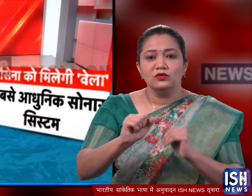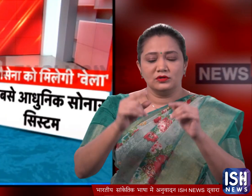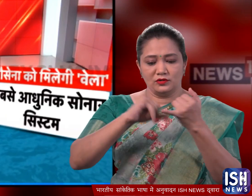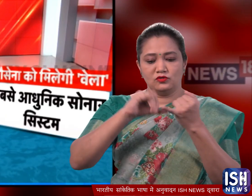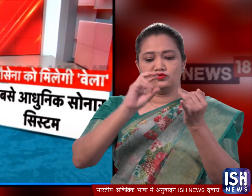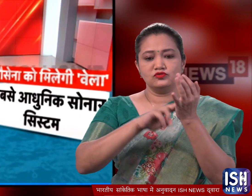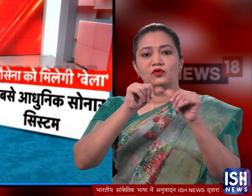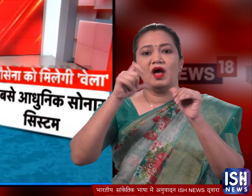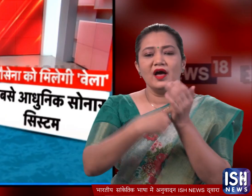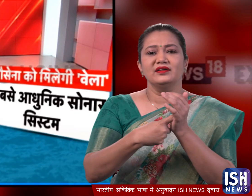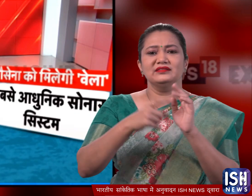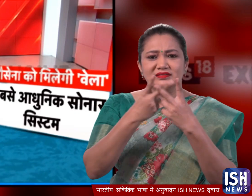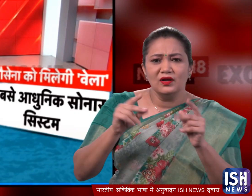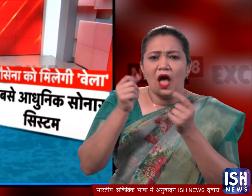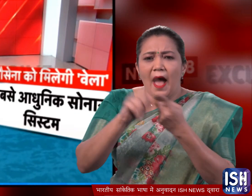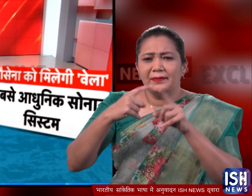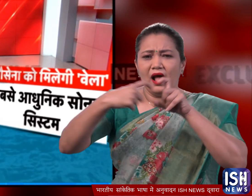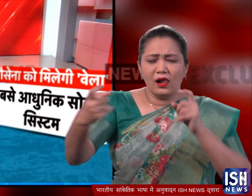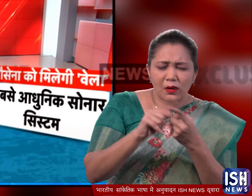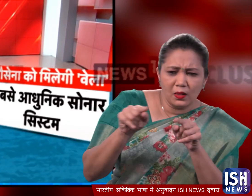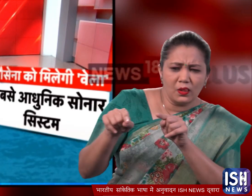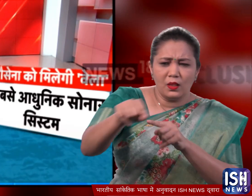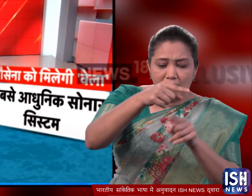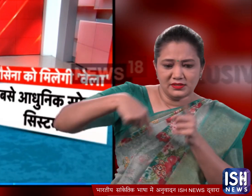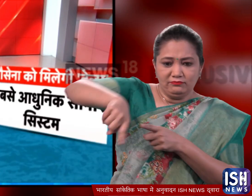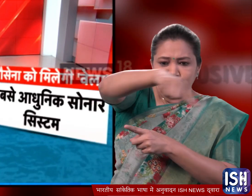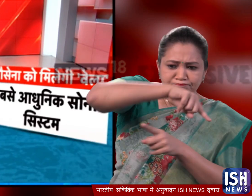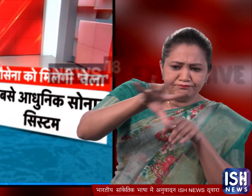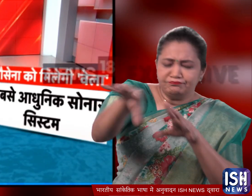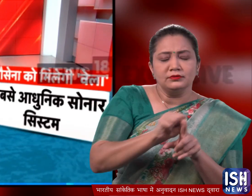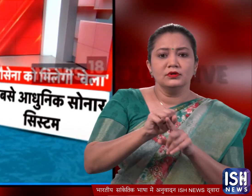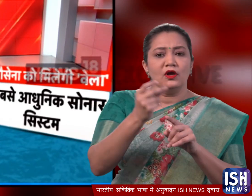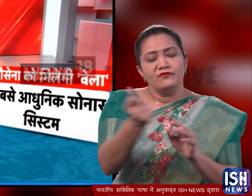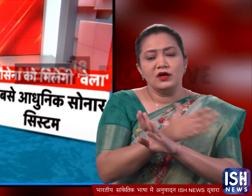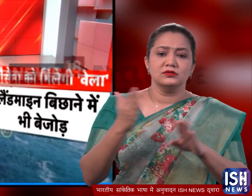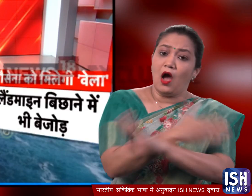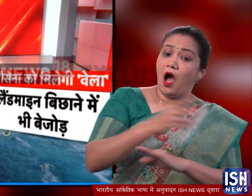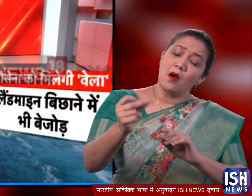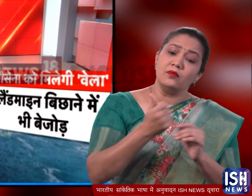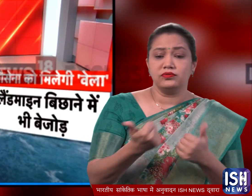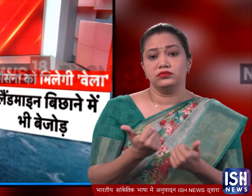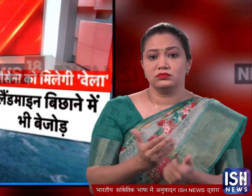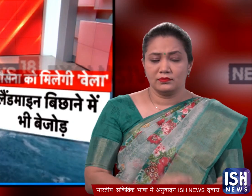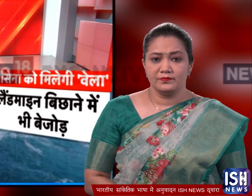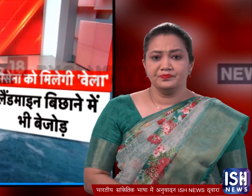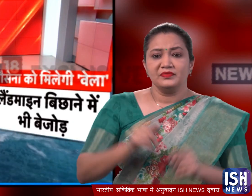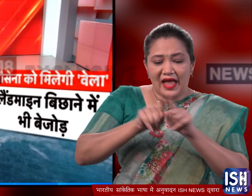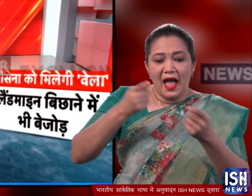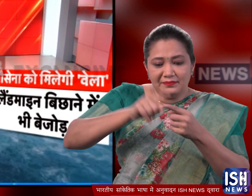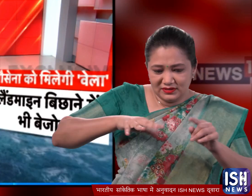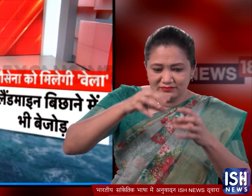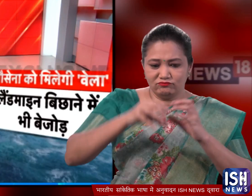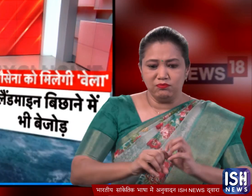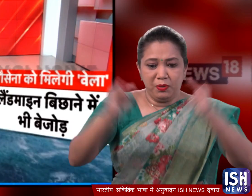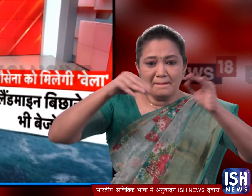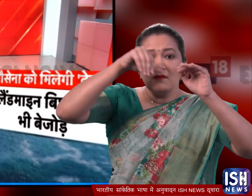सोनार सिस्टम, जो दुश्मन की किसी भी हलचल की जानकारी काफी पहले नौसेना को दे देगा। इतना ही नहीं, समंदर के अंदर लैंडमाइन का जाल बिछाने